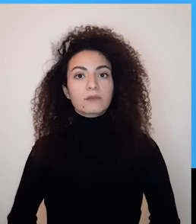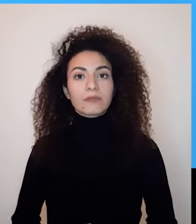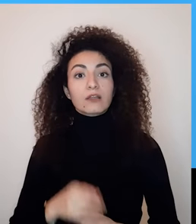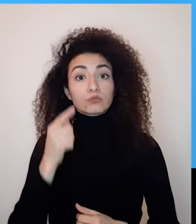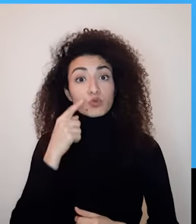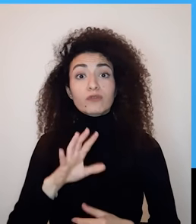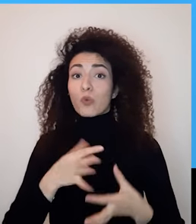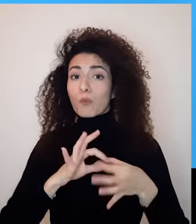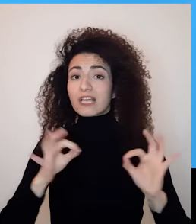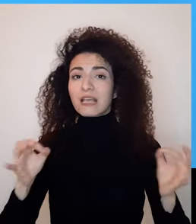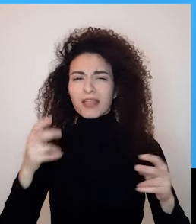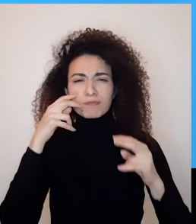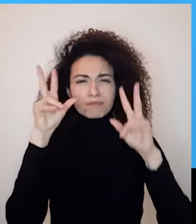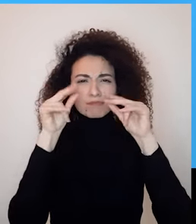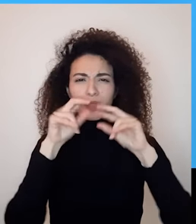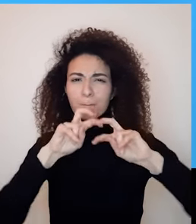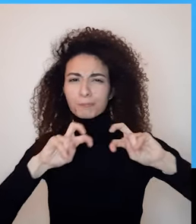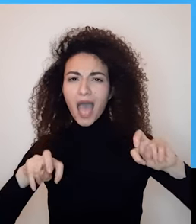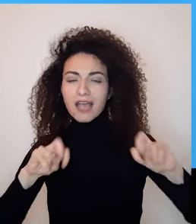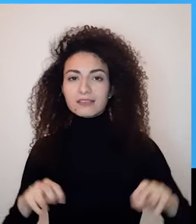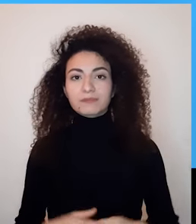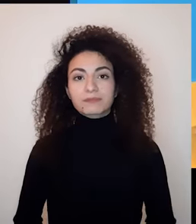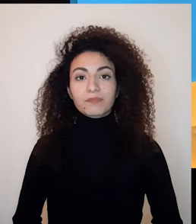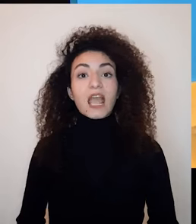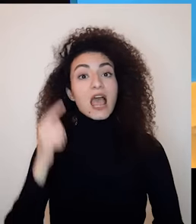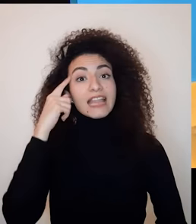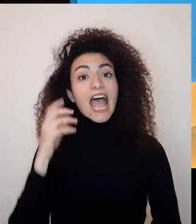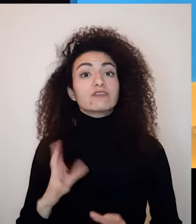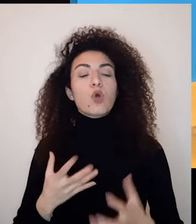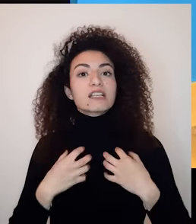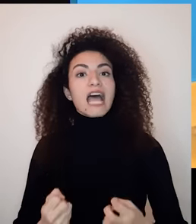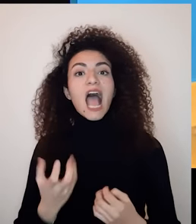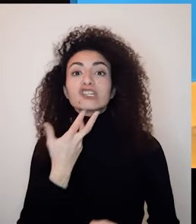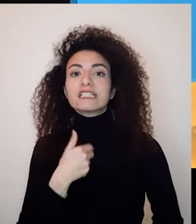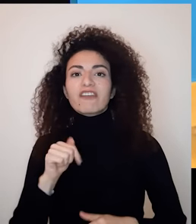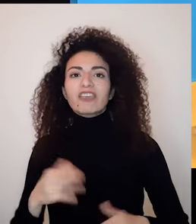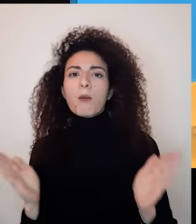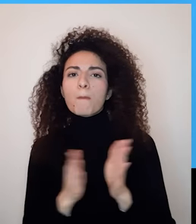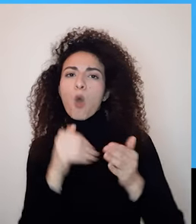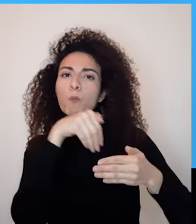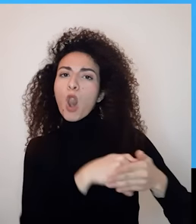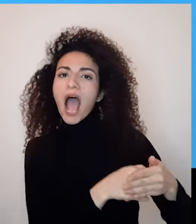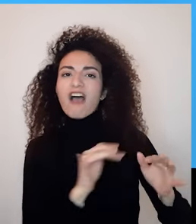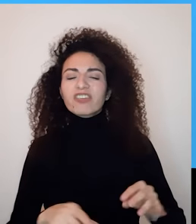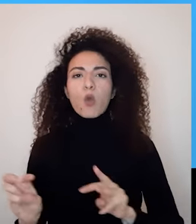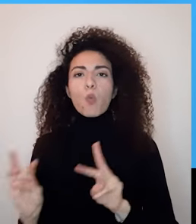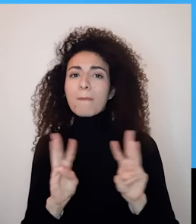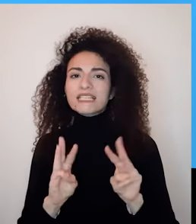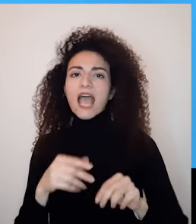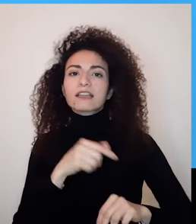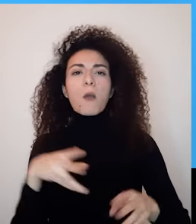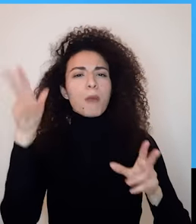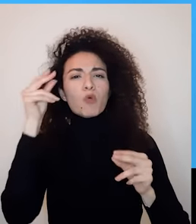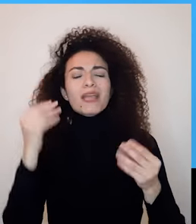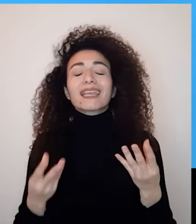فوجود جامعات داعمة تسمح أنه تتعرفي على حقوقك. لمعرفة المزيد عن موضوع الصحة الجنسية ممكن تزوري من خلال